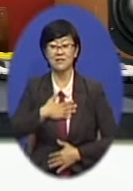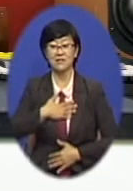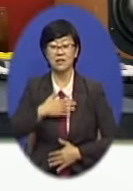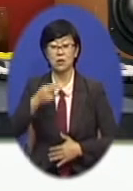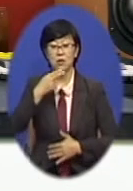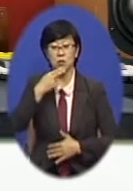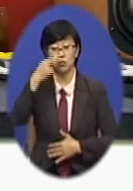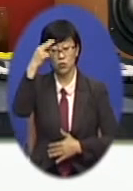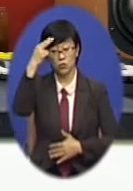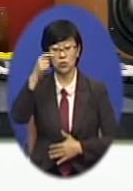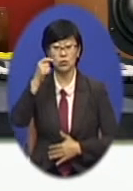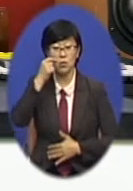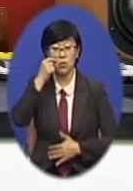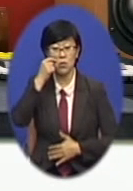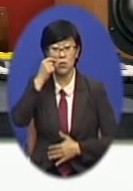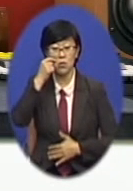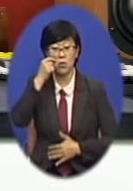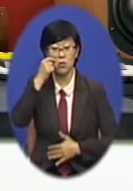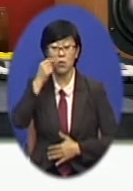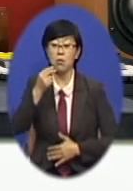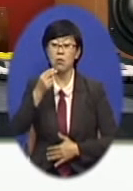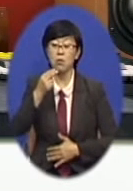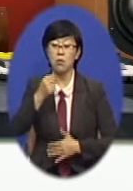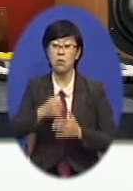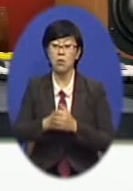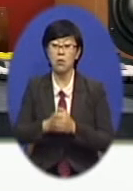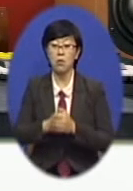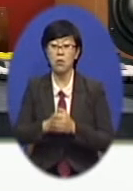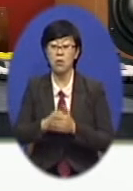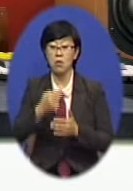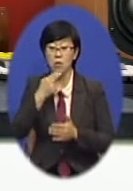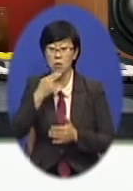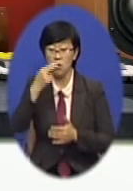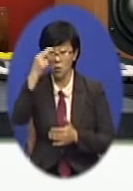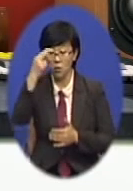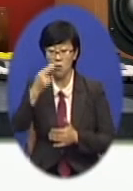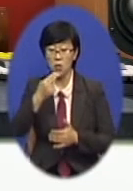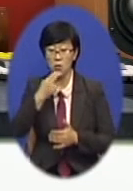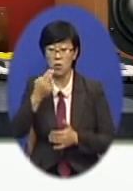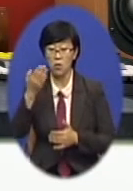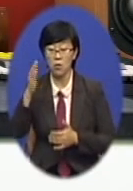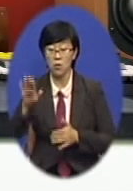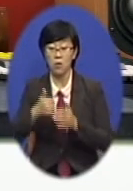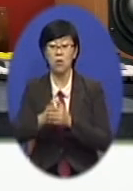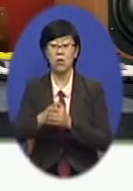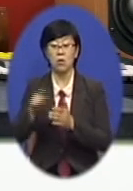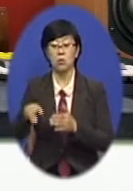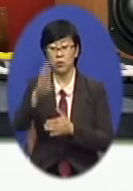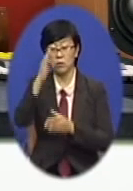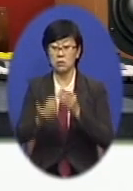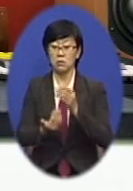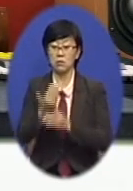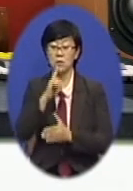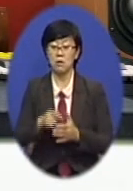술을 하나도 못 먹으니까 이제 술도 안 먹었고 고장이 난다네요. 또 술을 안 드시는데도 고장이 예. 나셨구나. 예,